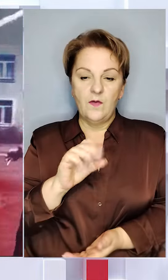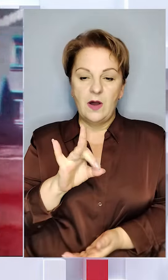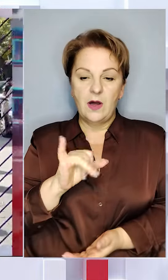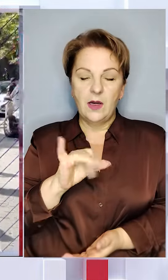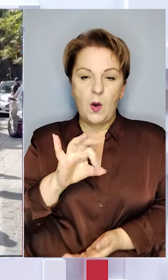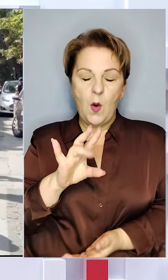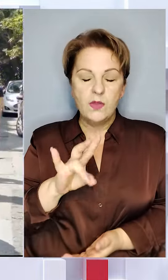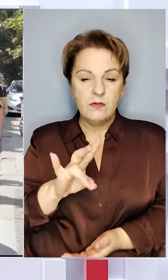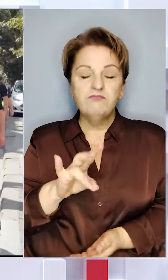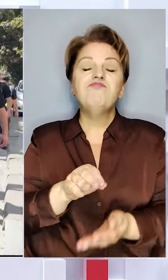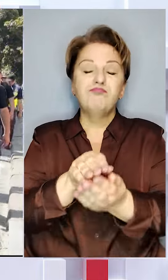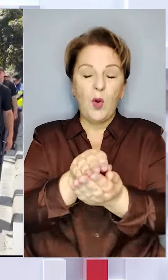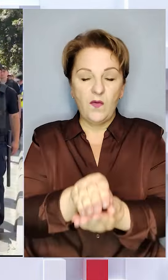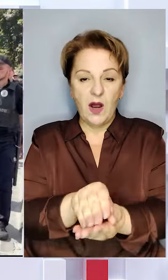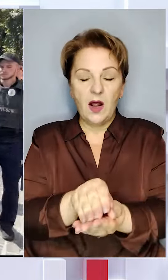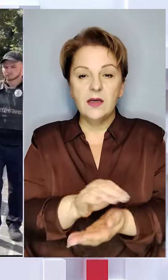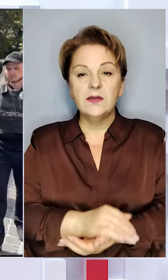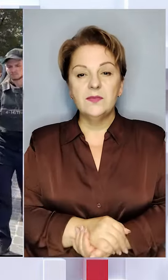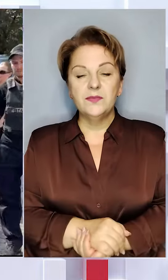Ірину Фаріон поховали.